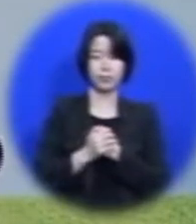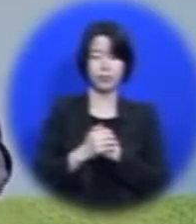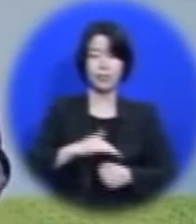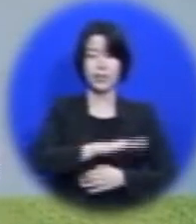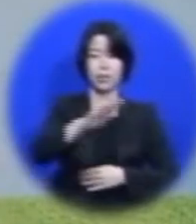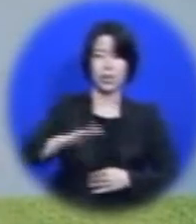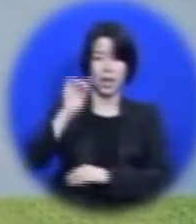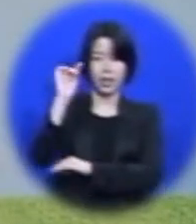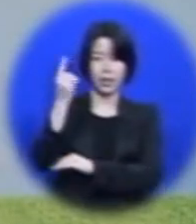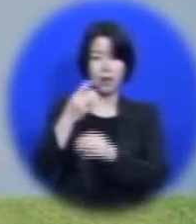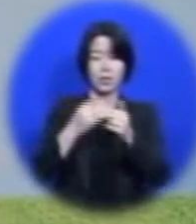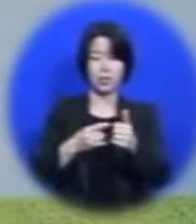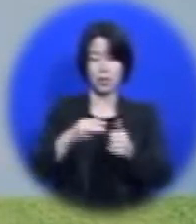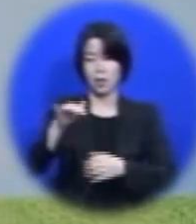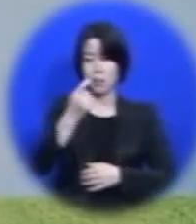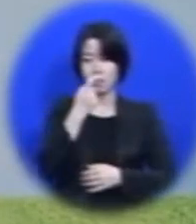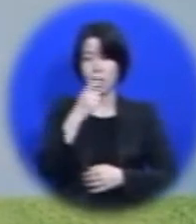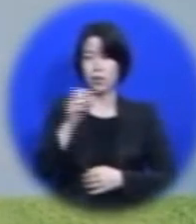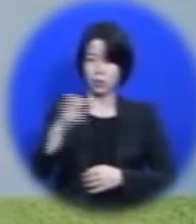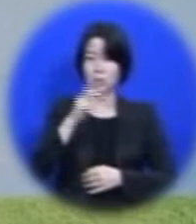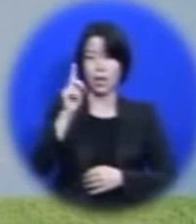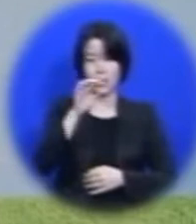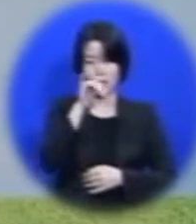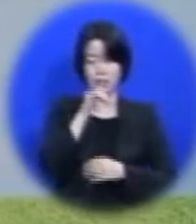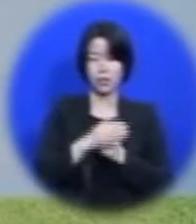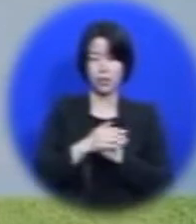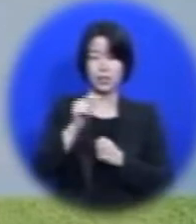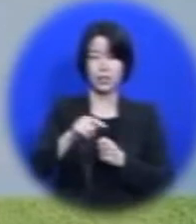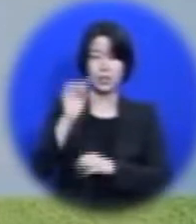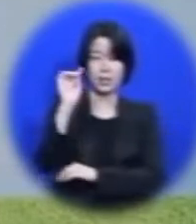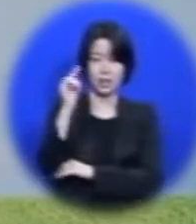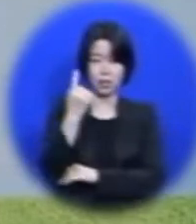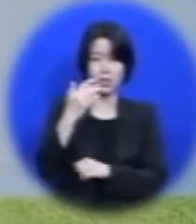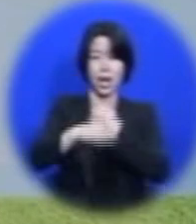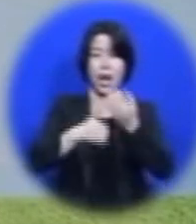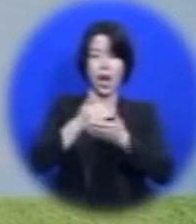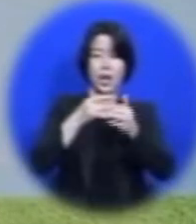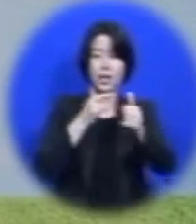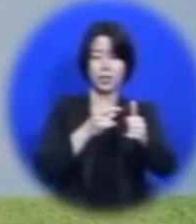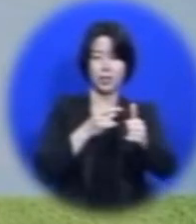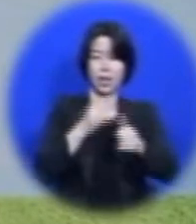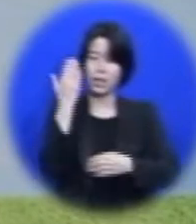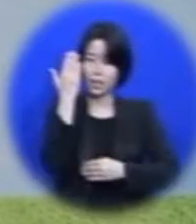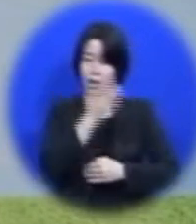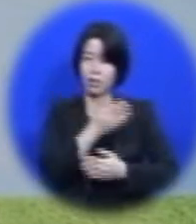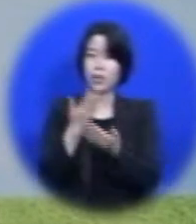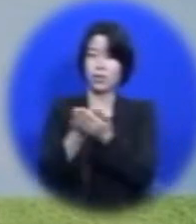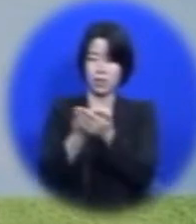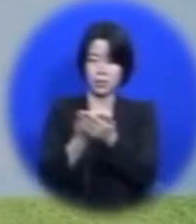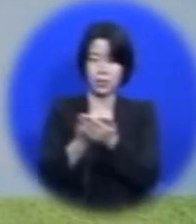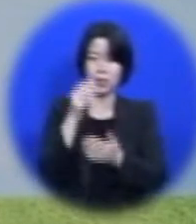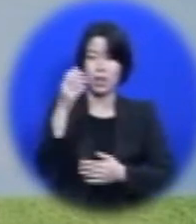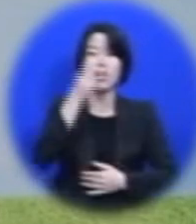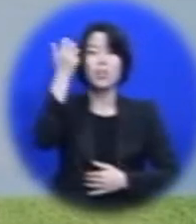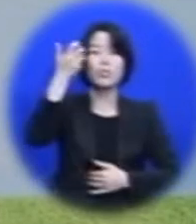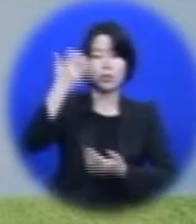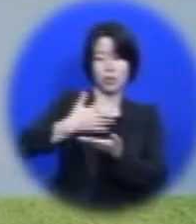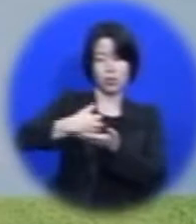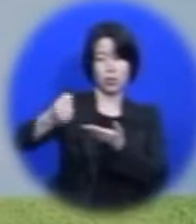우리가 다윗에게서 배울 게 또 하나가 있습니다. 그것은 다윗이 하나님께 깨끗함을 구하면서 성령을